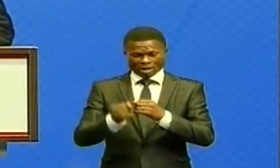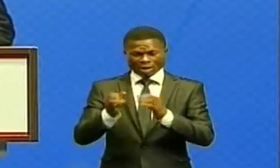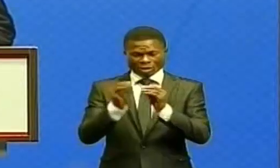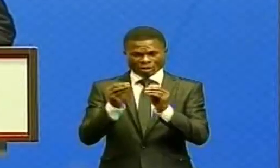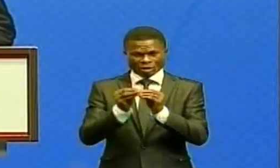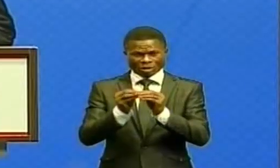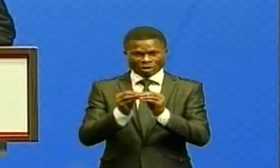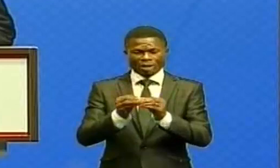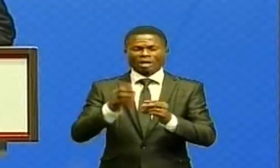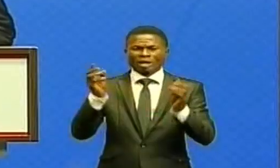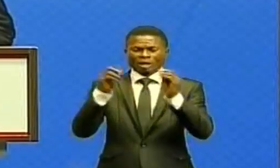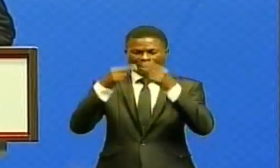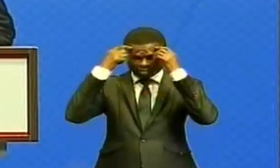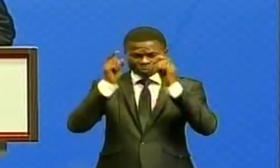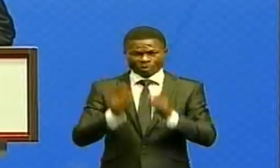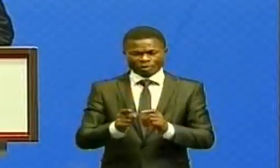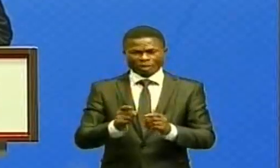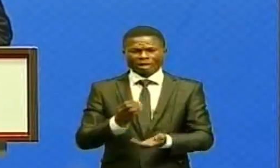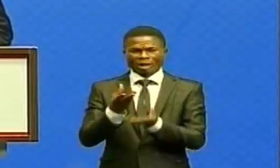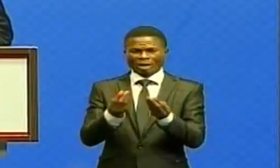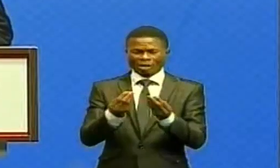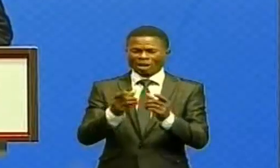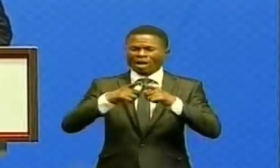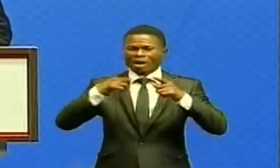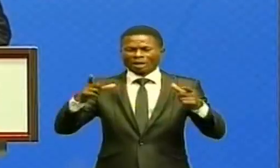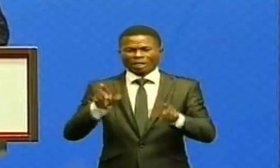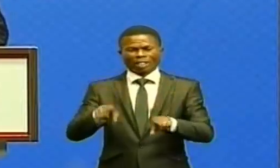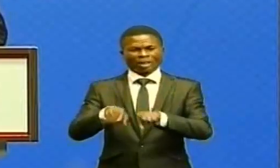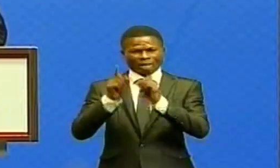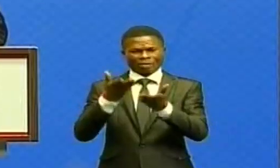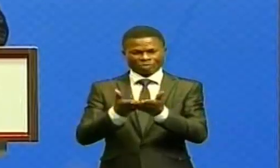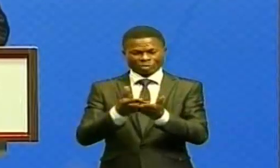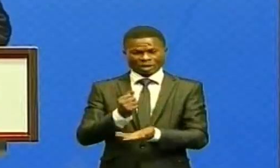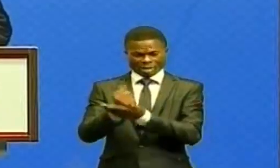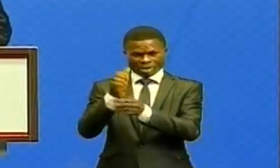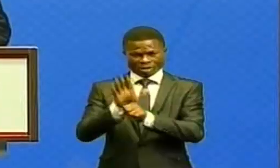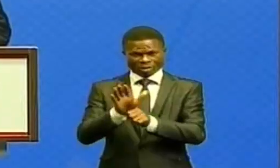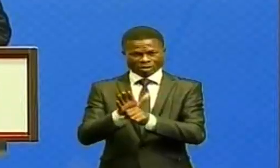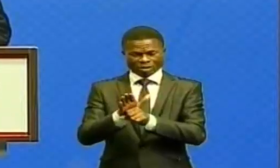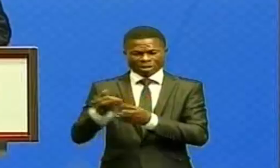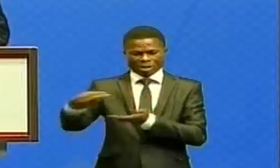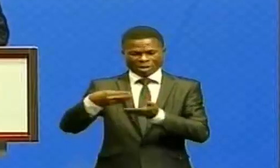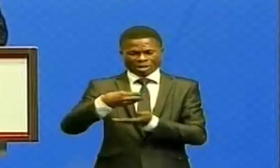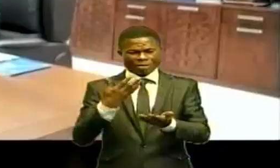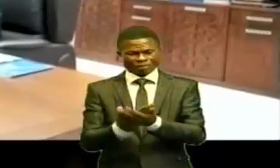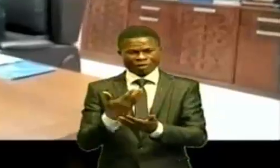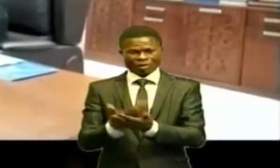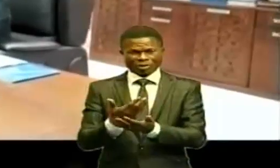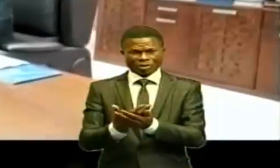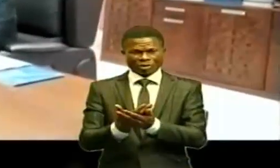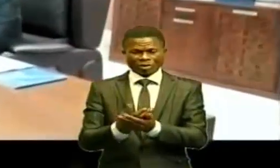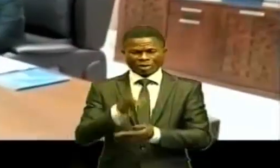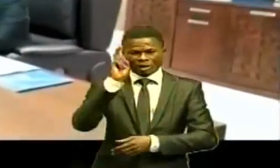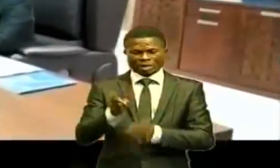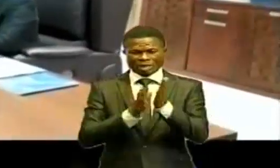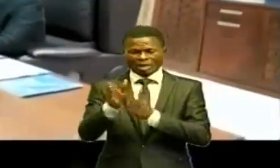au titre de l'accord de facilité élargie de crédit. Cela permet les décaissements immédiats de près de 213